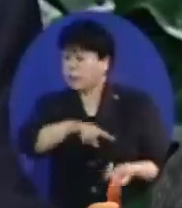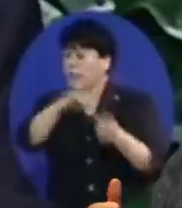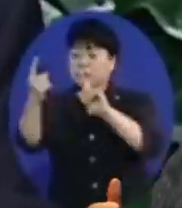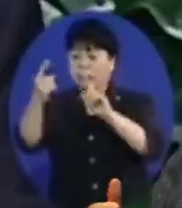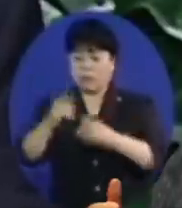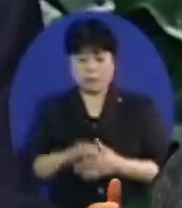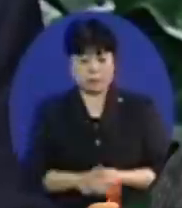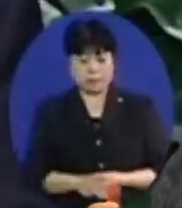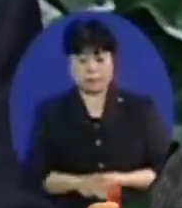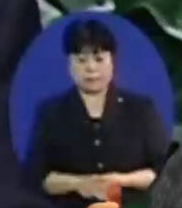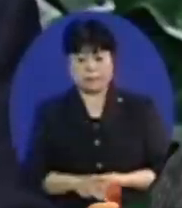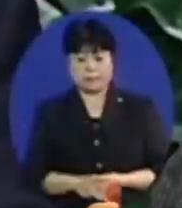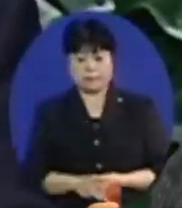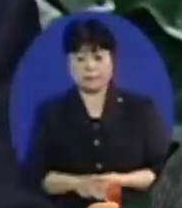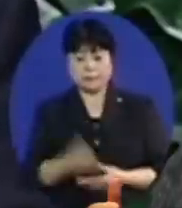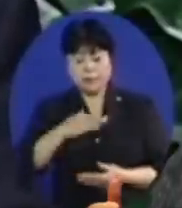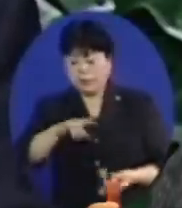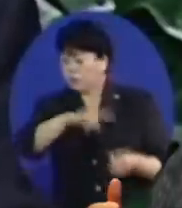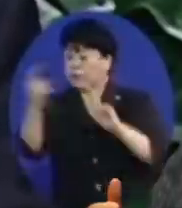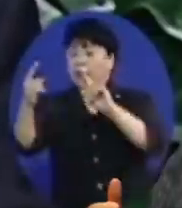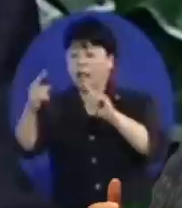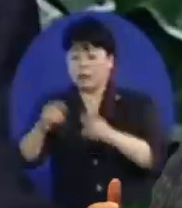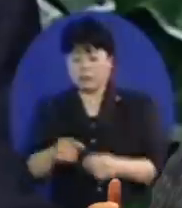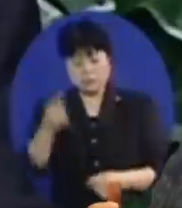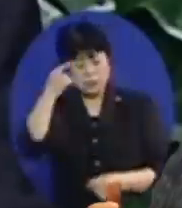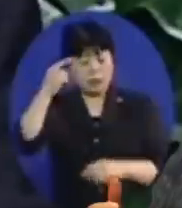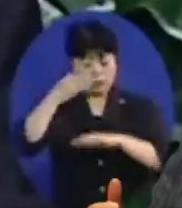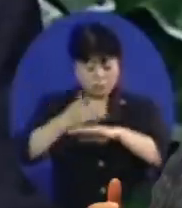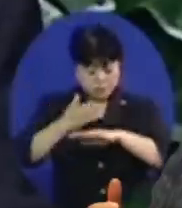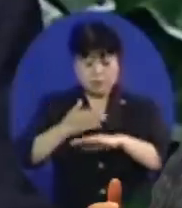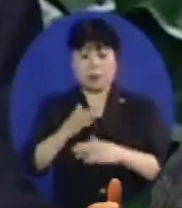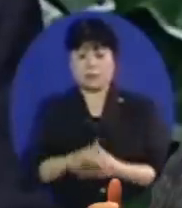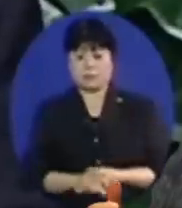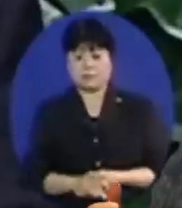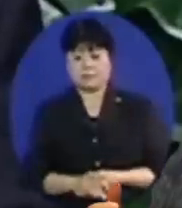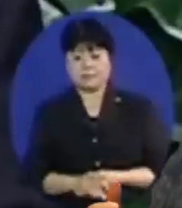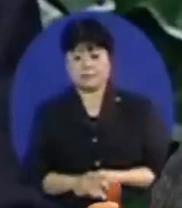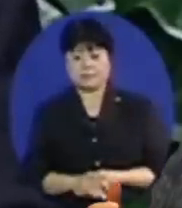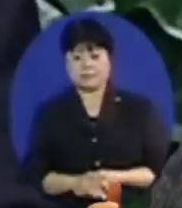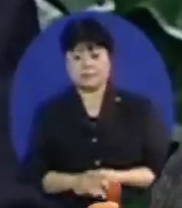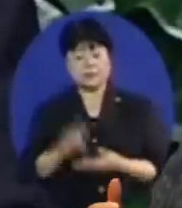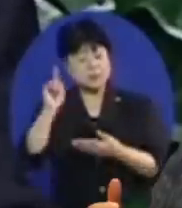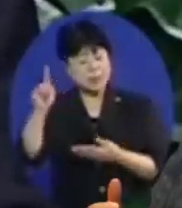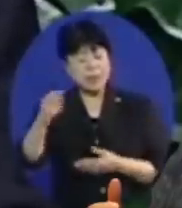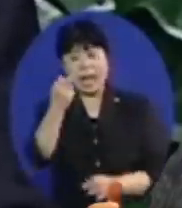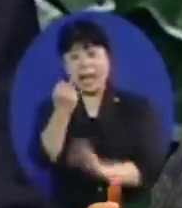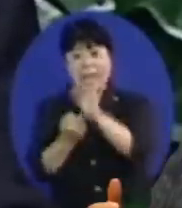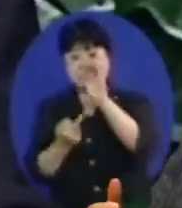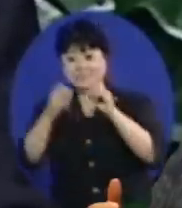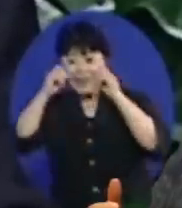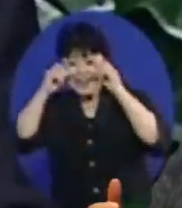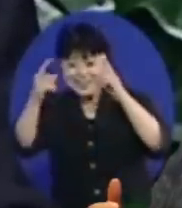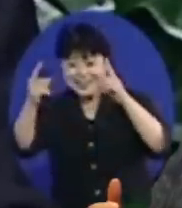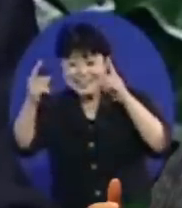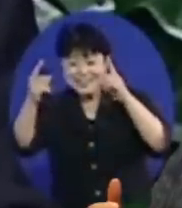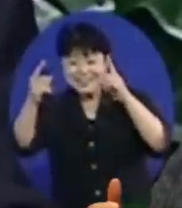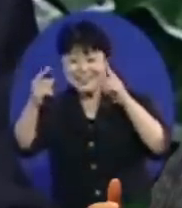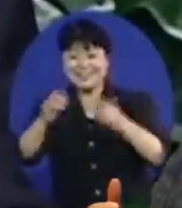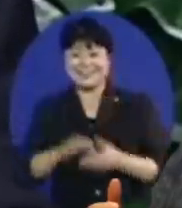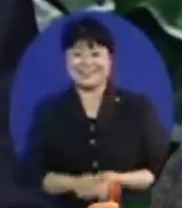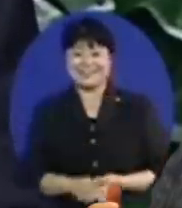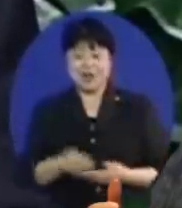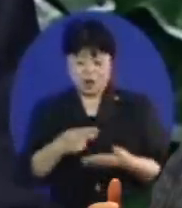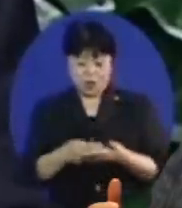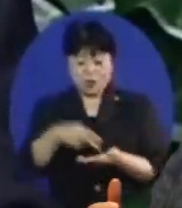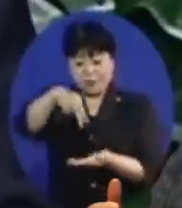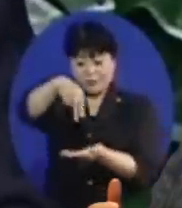나았다. 그러므로 난 나은 사람처럼 생각하고 감사한다. 그 이튿날 아침에 일어나서 거울